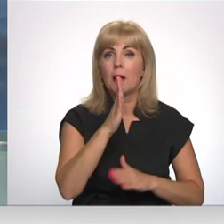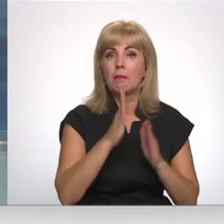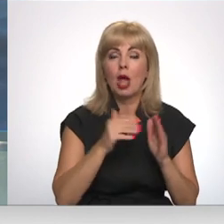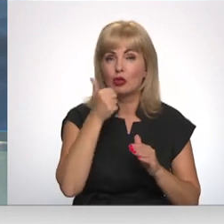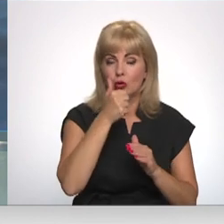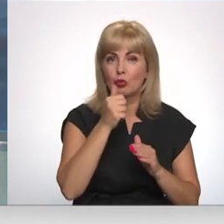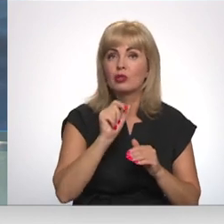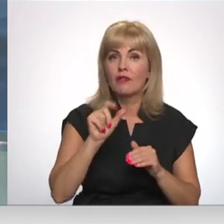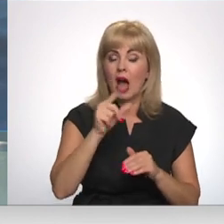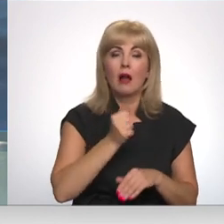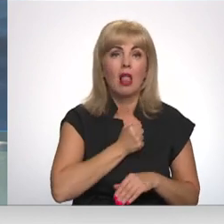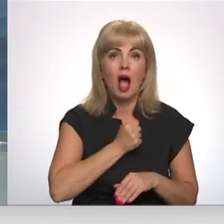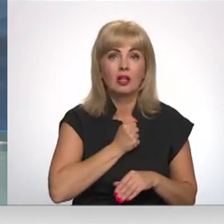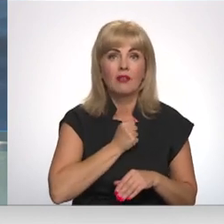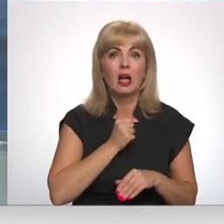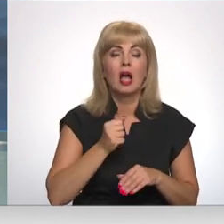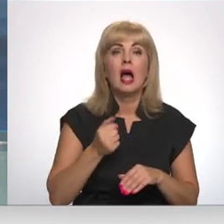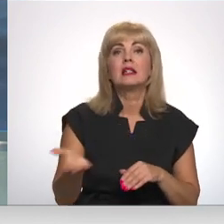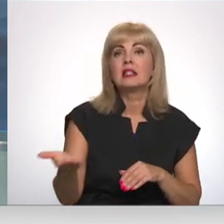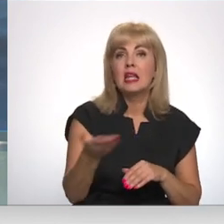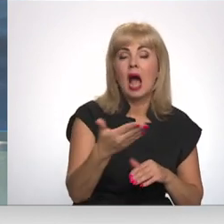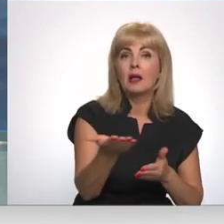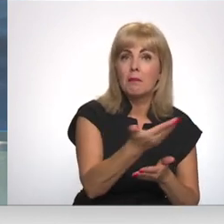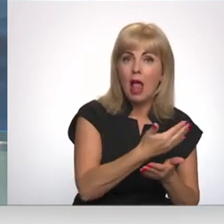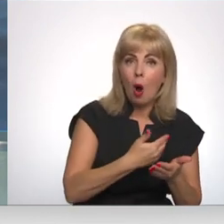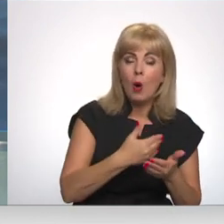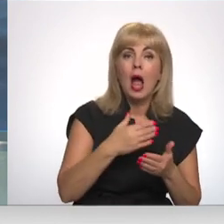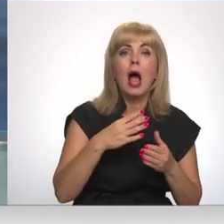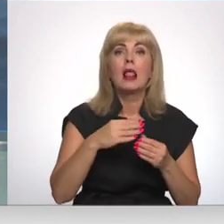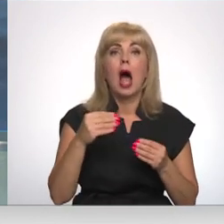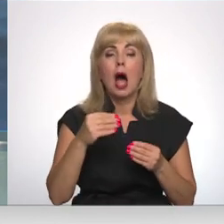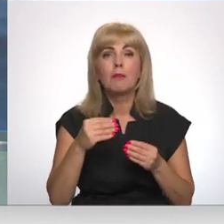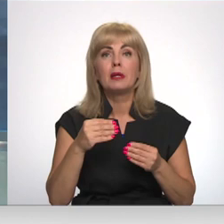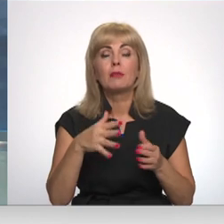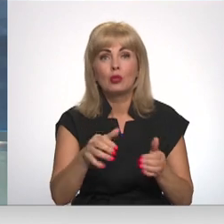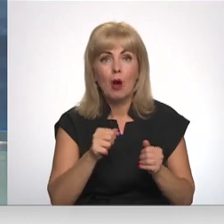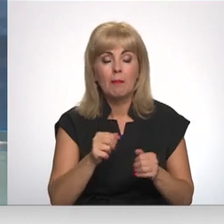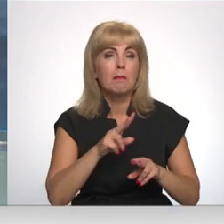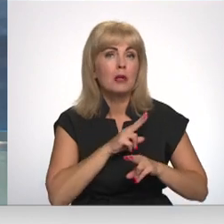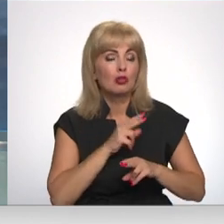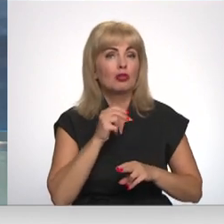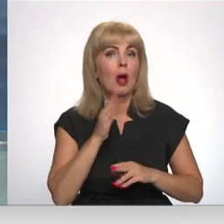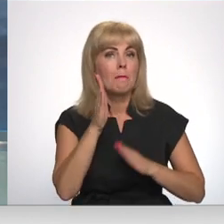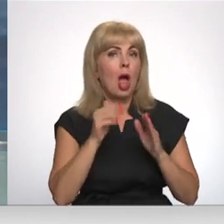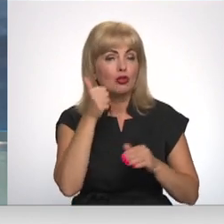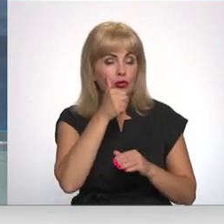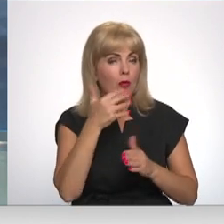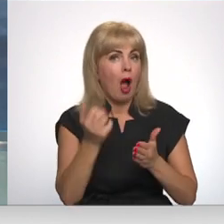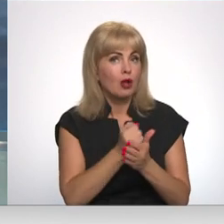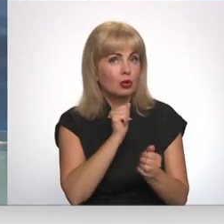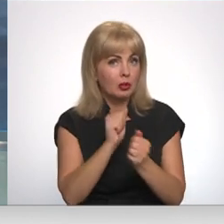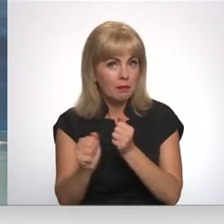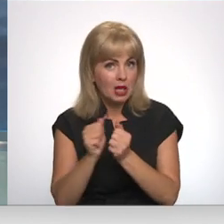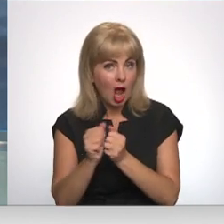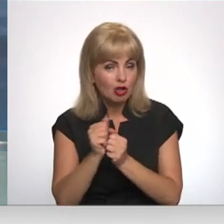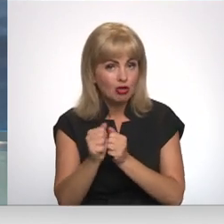vairāk. Latgalē siena, pļaujas un labības novākšanas periodā mirušās meža cūkas atrod ļoti bieži. Pārtikas un veterinārais